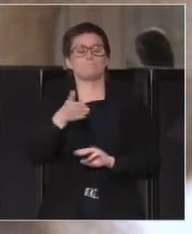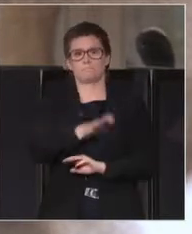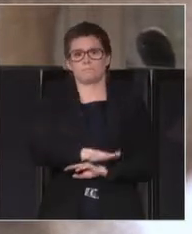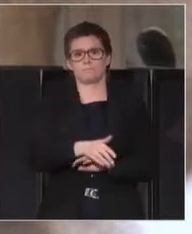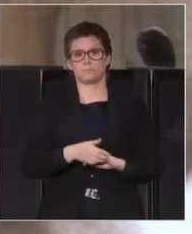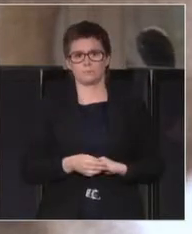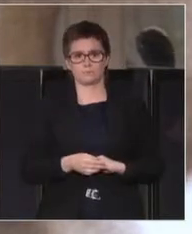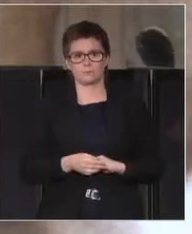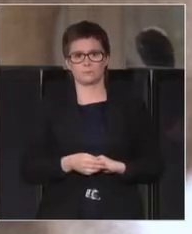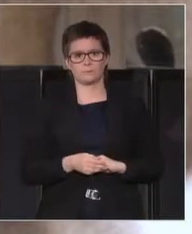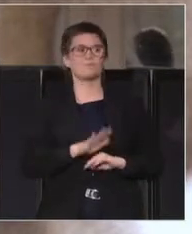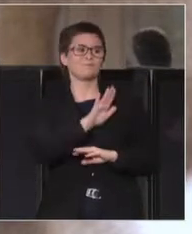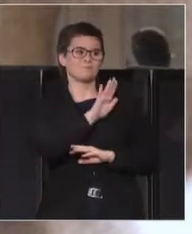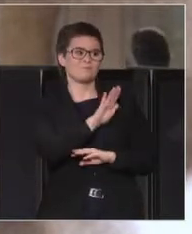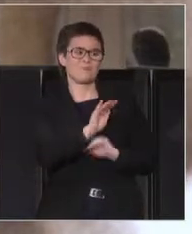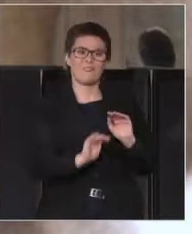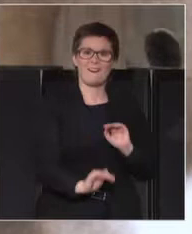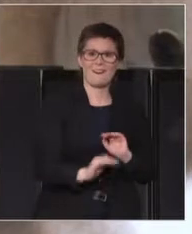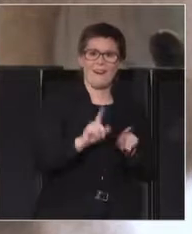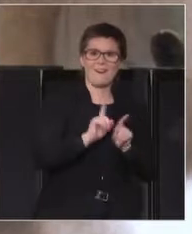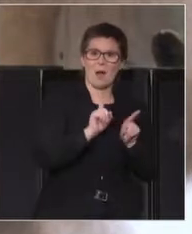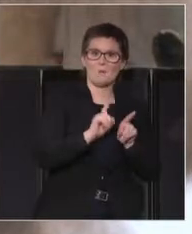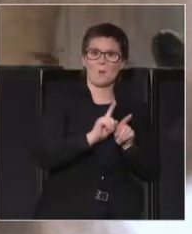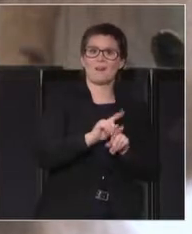Sein jüngster Bruder Andrei, der zum Zeitpunkt der